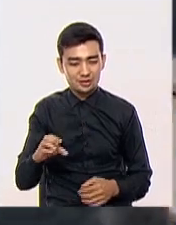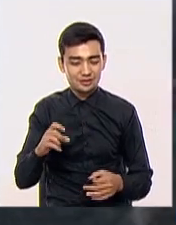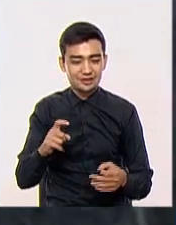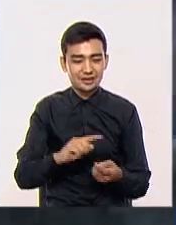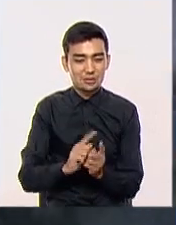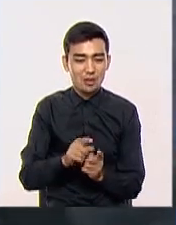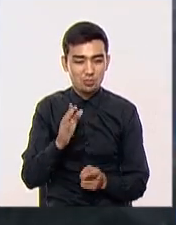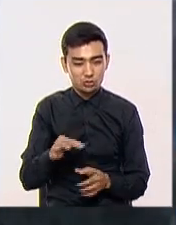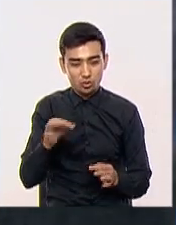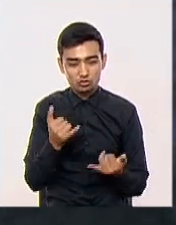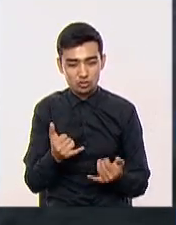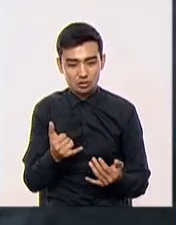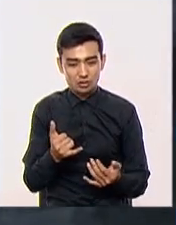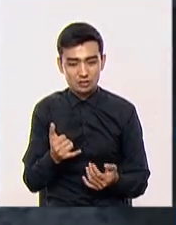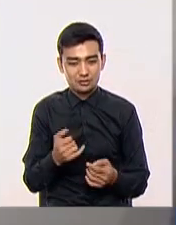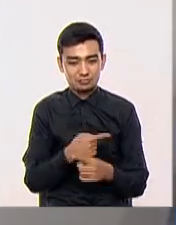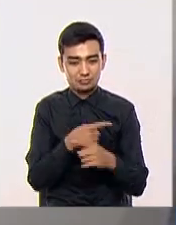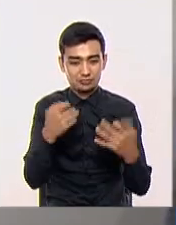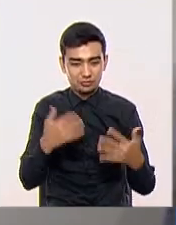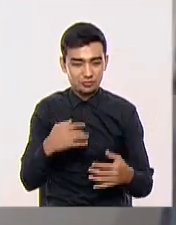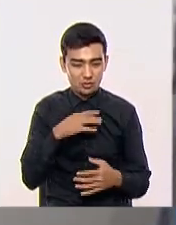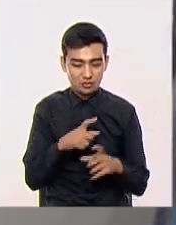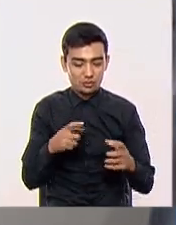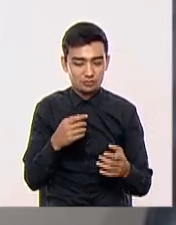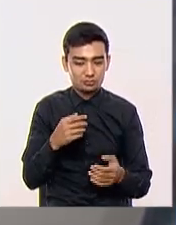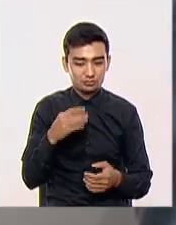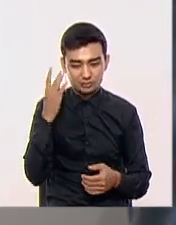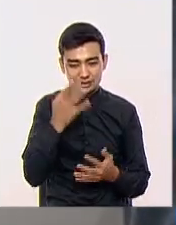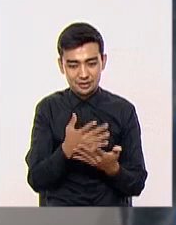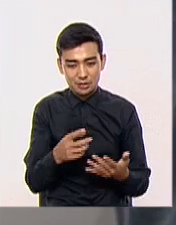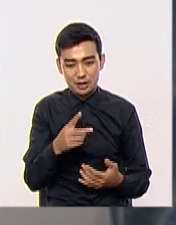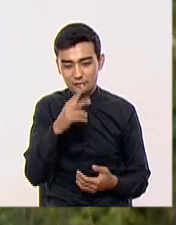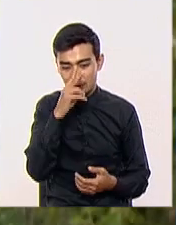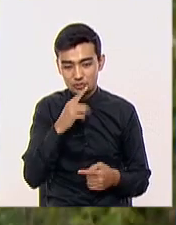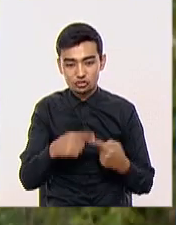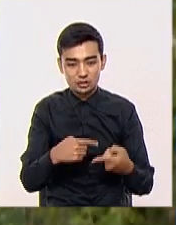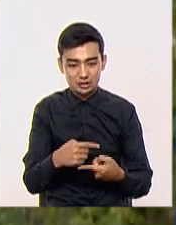қазір қоғам талқылауына шығарылған. Екі айдан кейін құжат мәжіліске